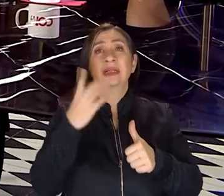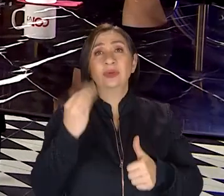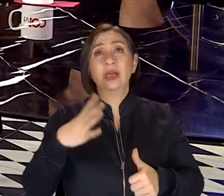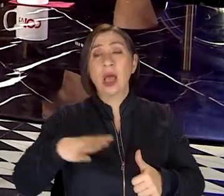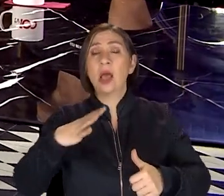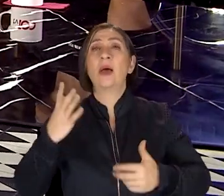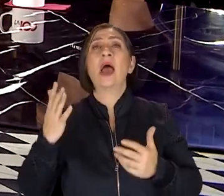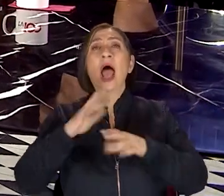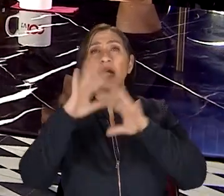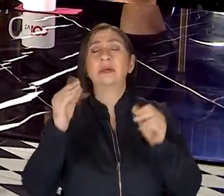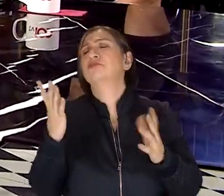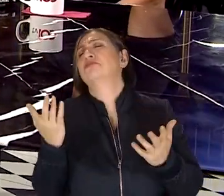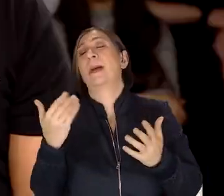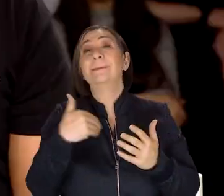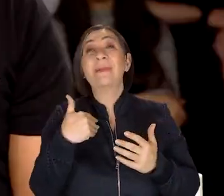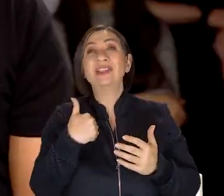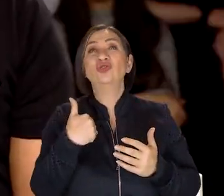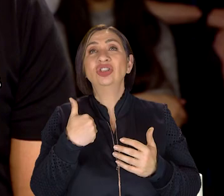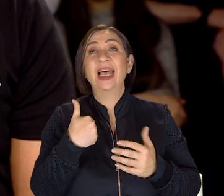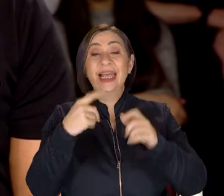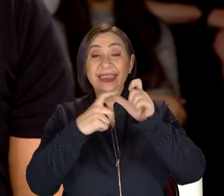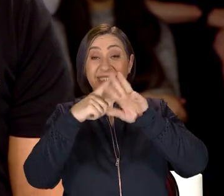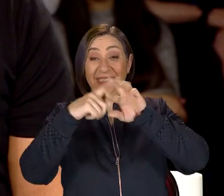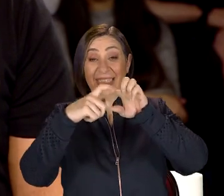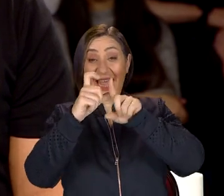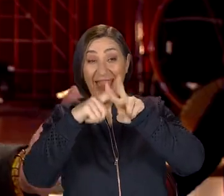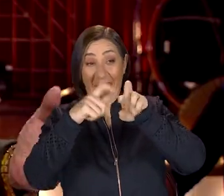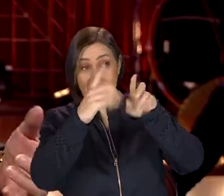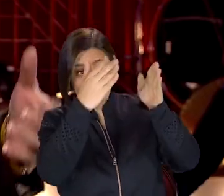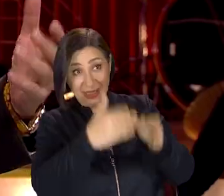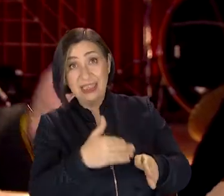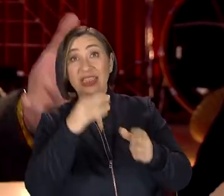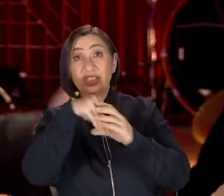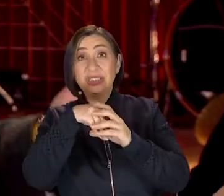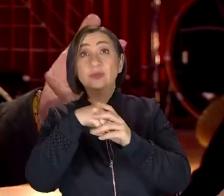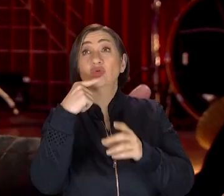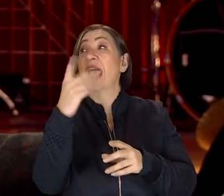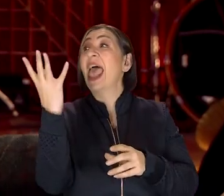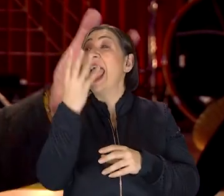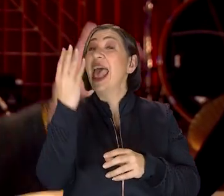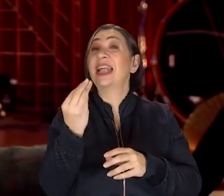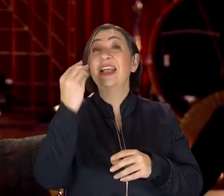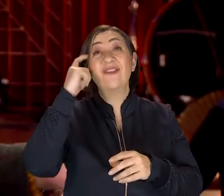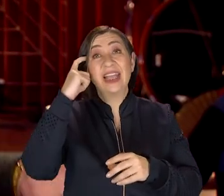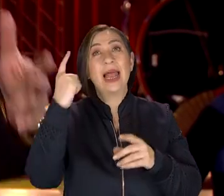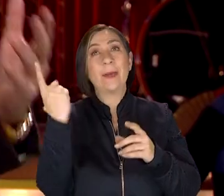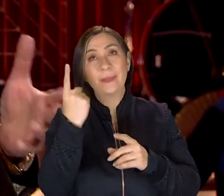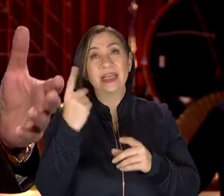be. Hem performansta da. Ya ben mesela bence Serdar hakkında söylenebilecek en iyi yorumlardan